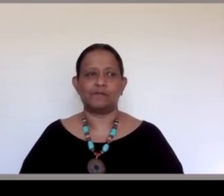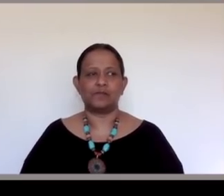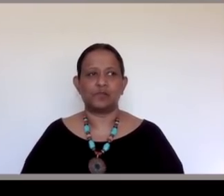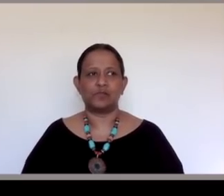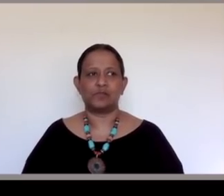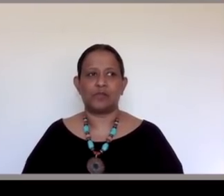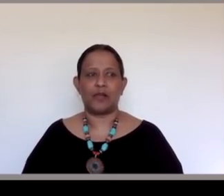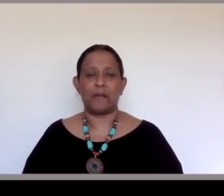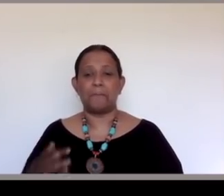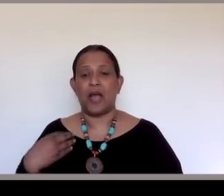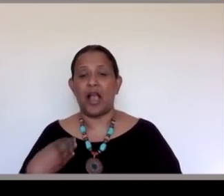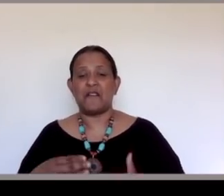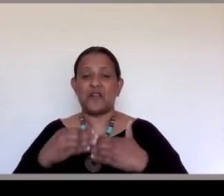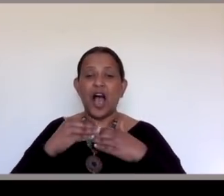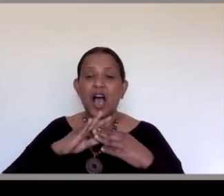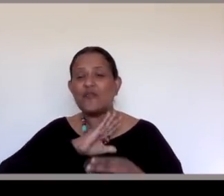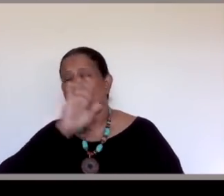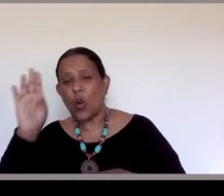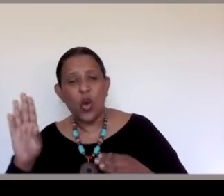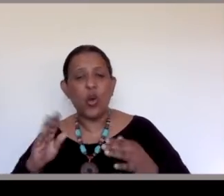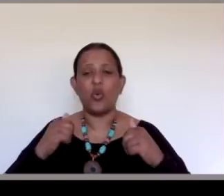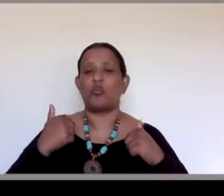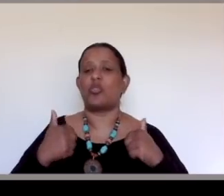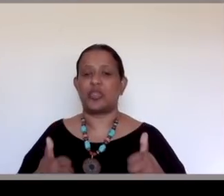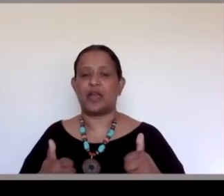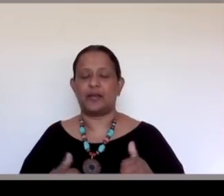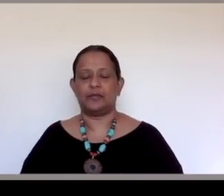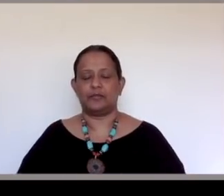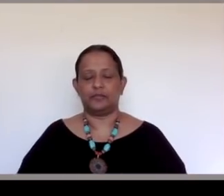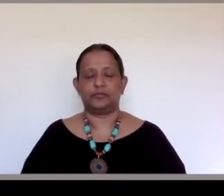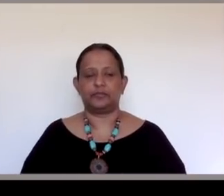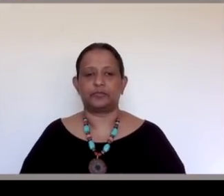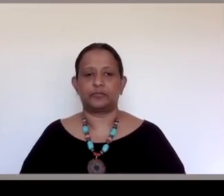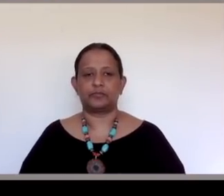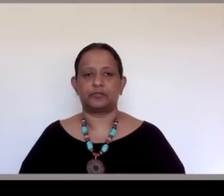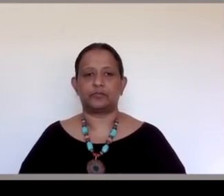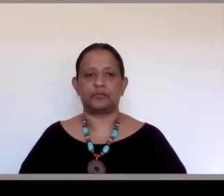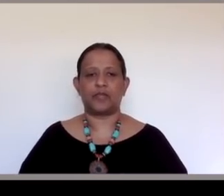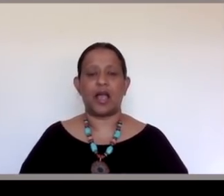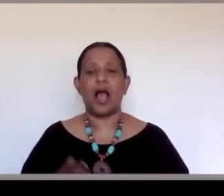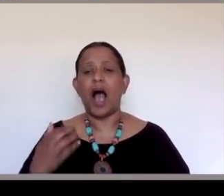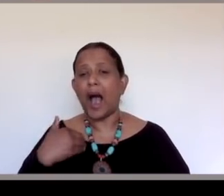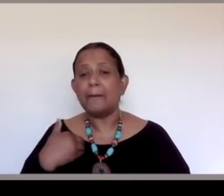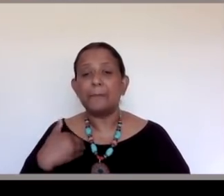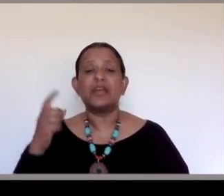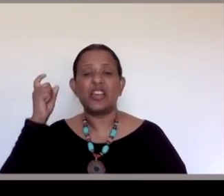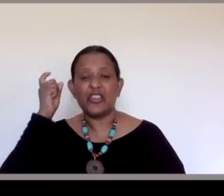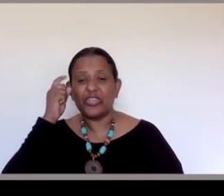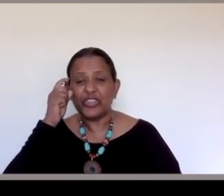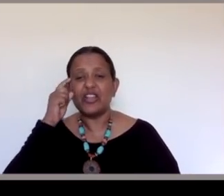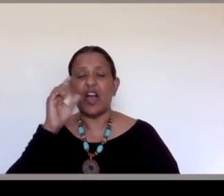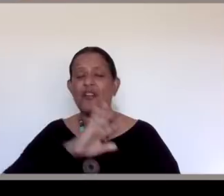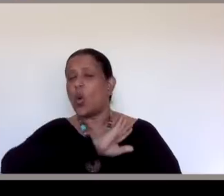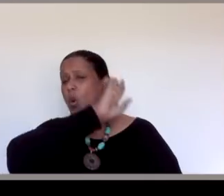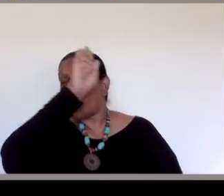මේ ඇතිතරම් වස්තුව රැස් කරගත්තොත් ප්‍රීතිය ලැබෙයි කියලා. නම් නිනේකින්රොම් තේවෙයික අධිකමග සොත්තුකලේ